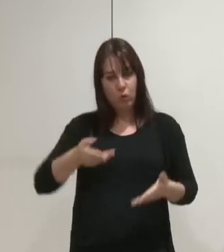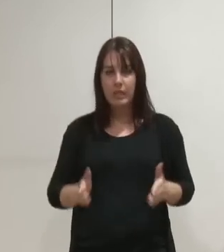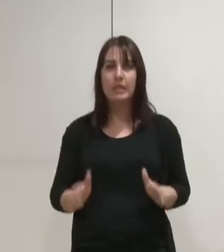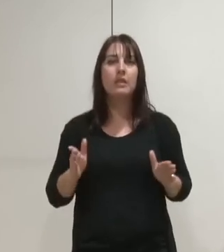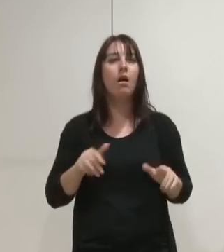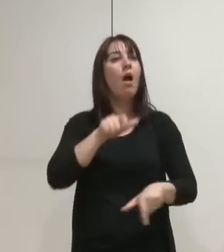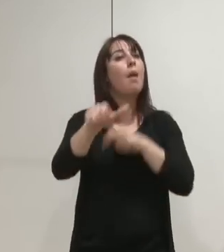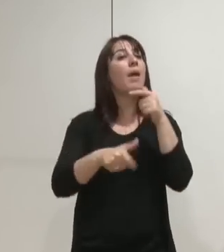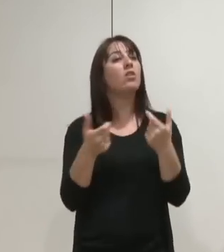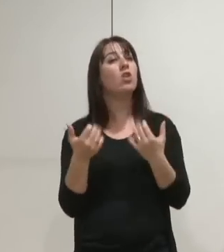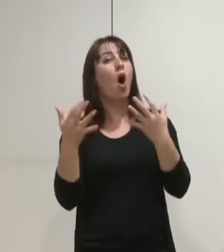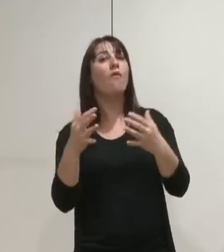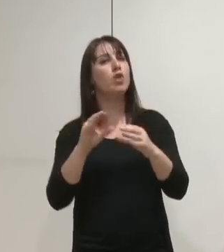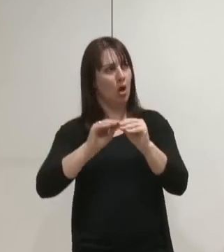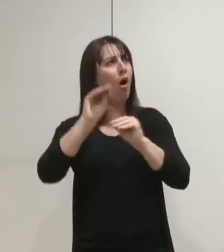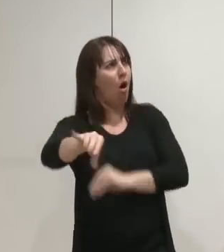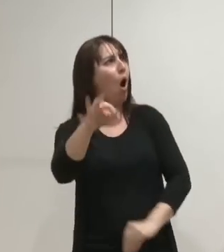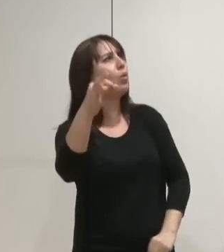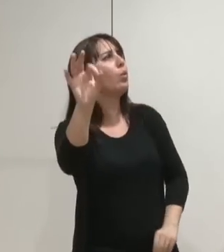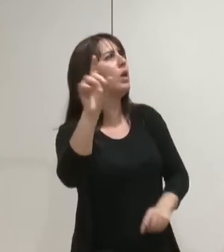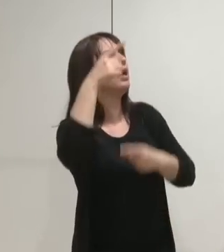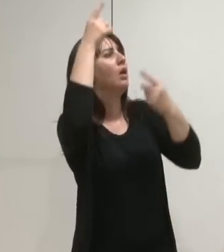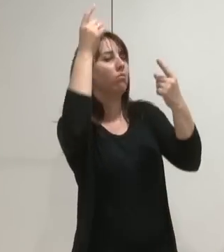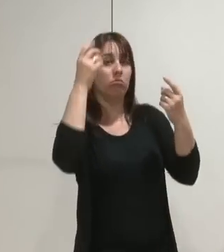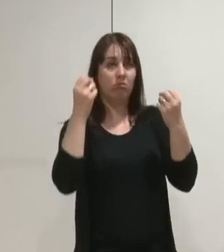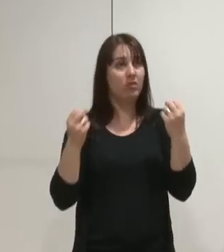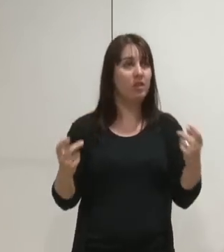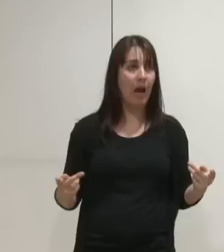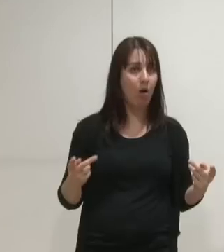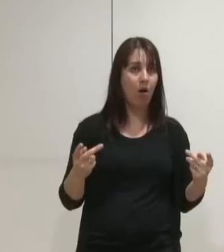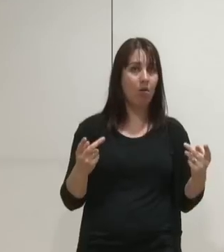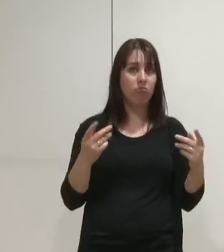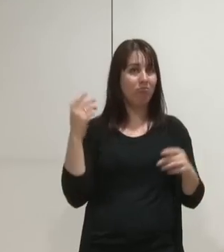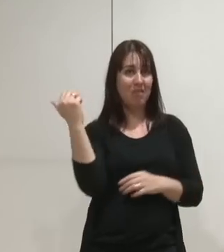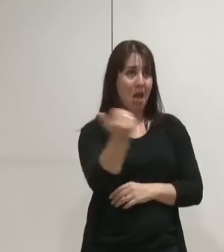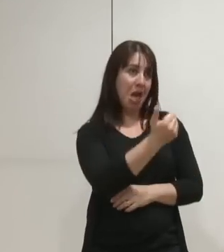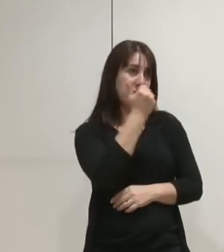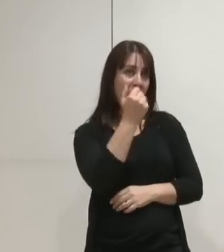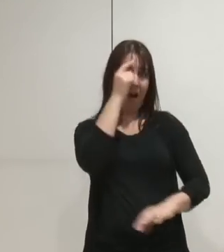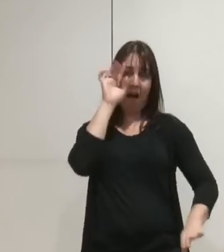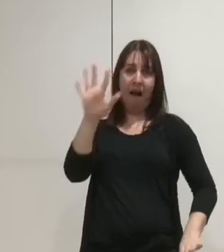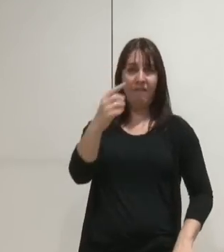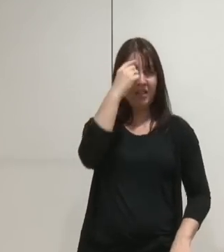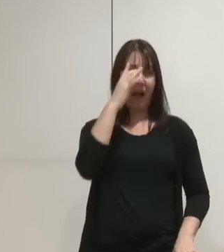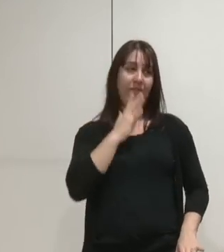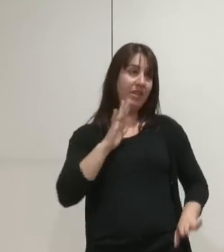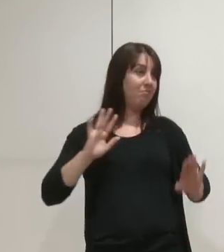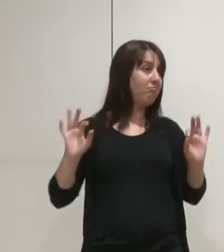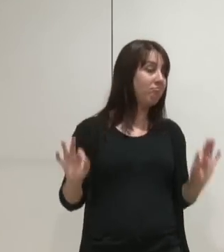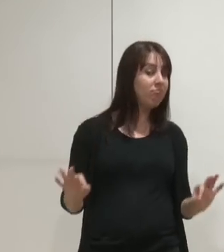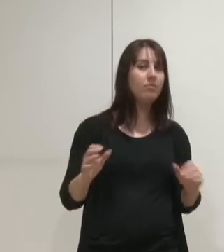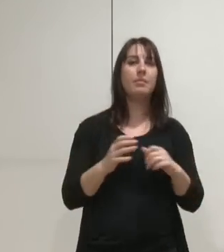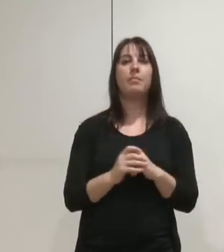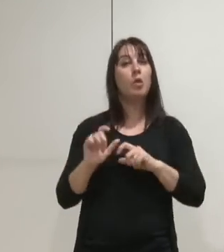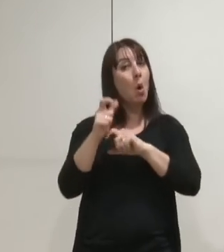auraient préféré que elle soit renouvelée bah très bien euh euh chacun a son point de vue sur cette question sur les